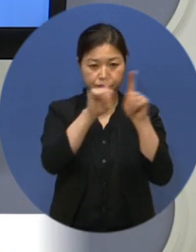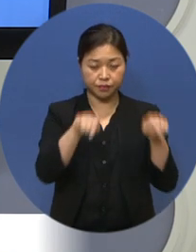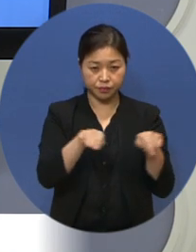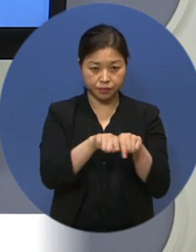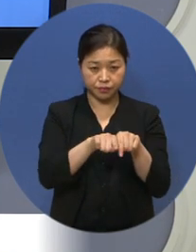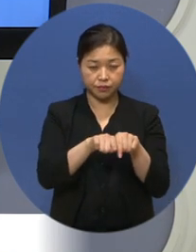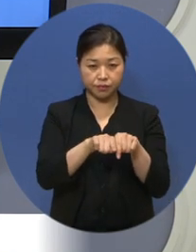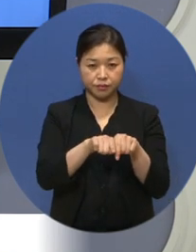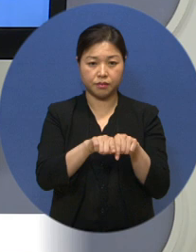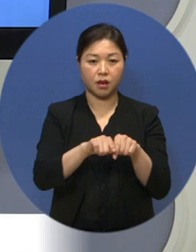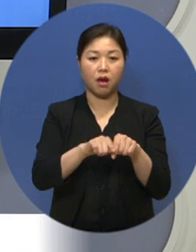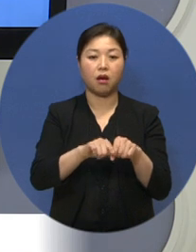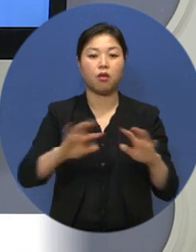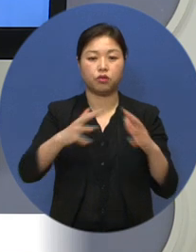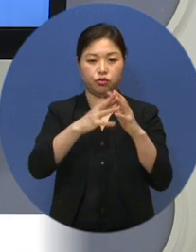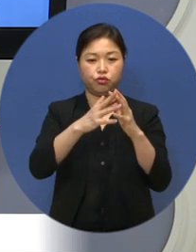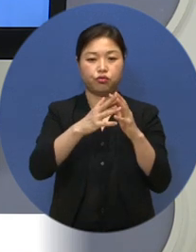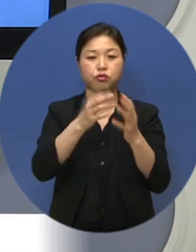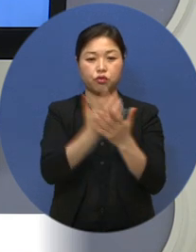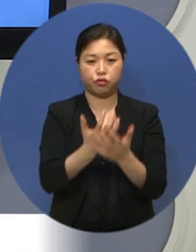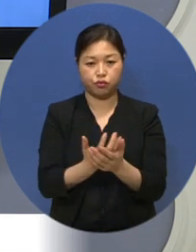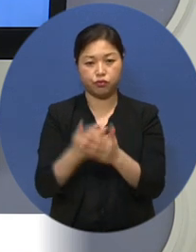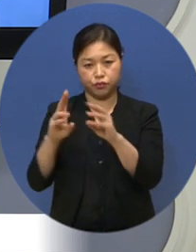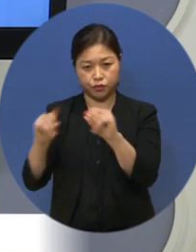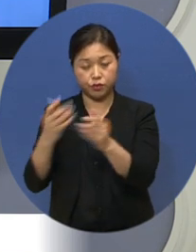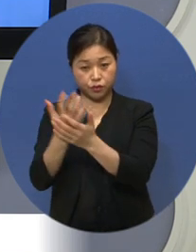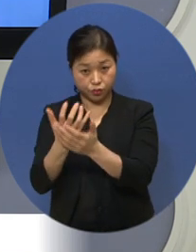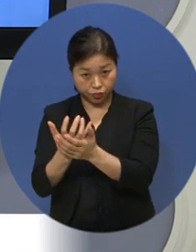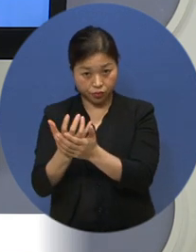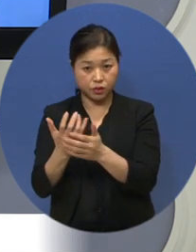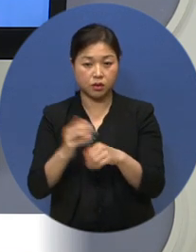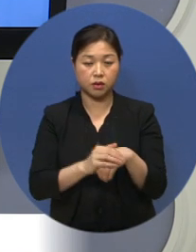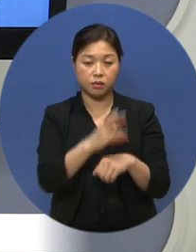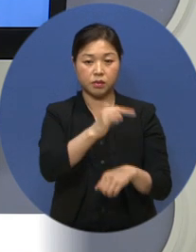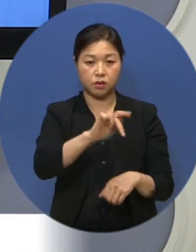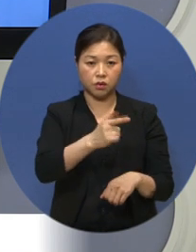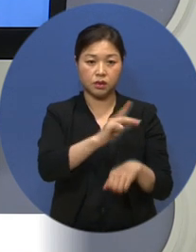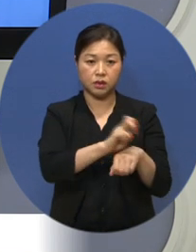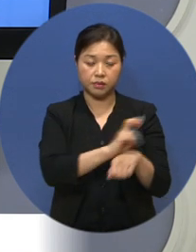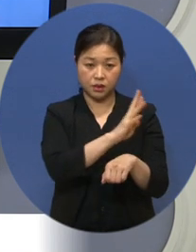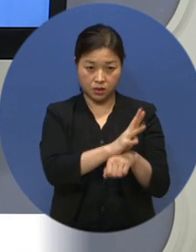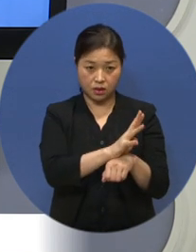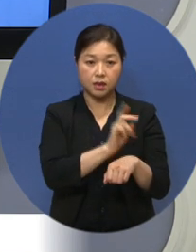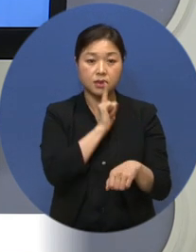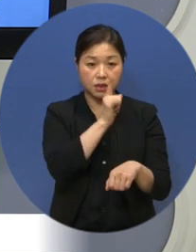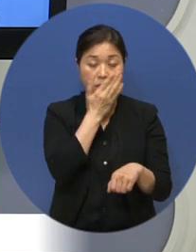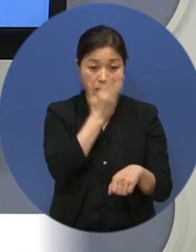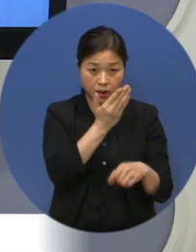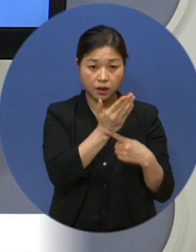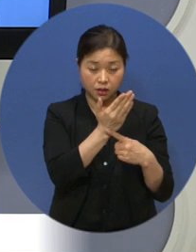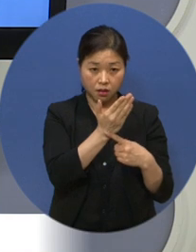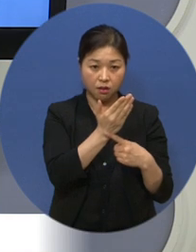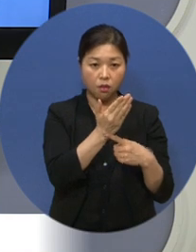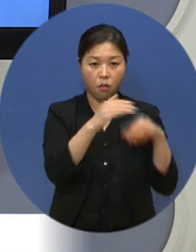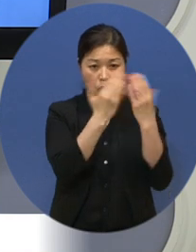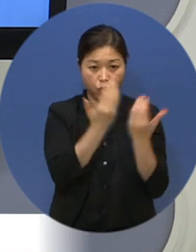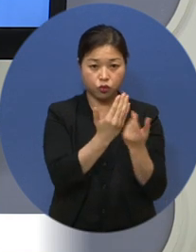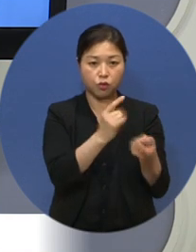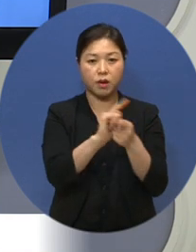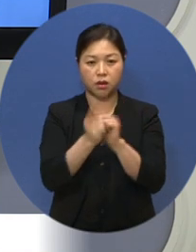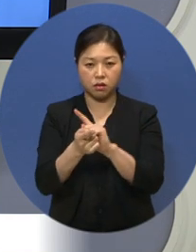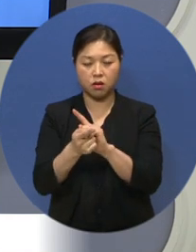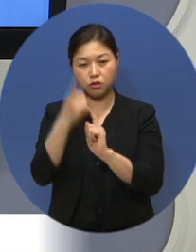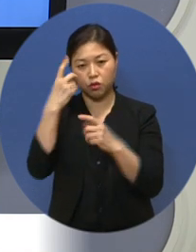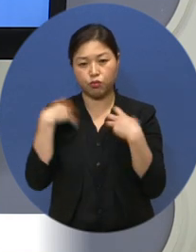건축물대장 토지대장 등 기존 민원 24 를 통해 신청할 수 있는 서비스는 모두 정부 24 로